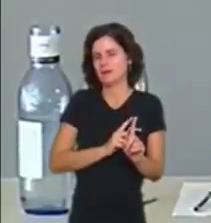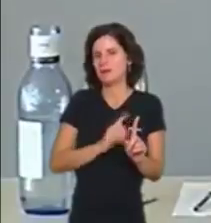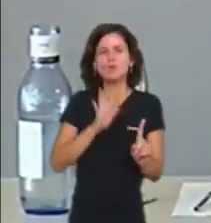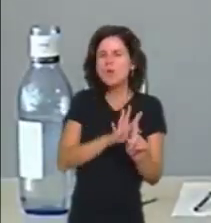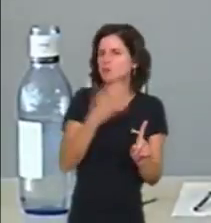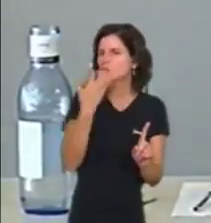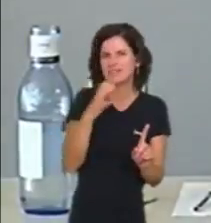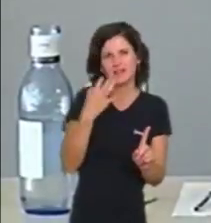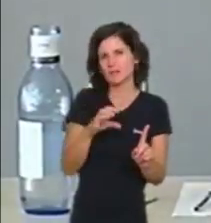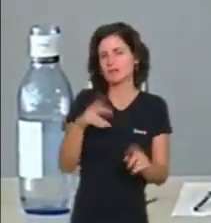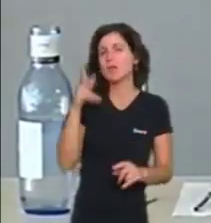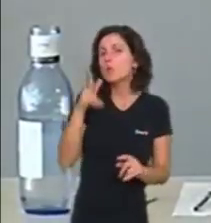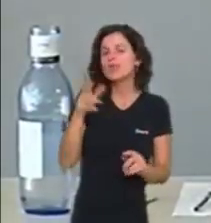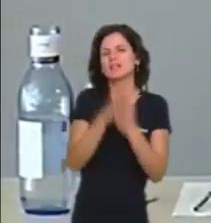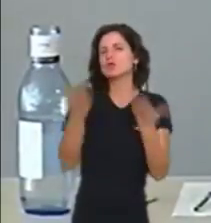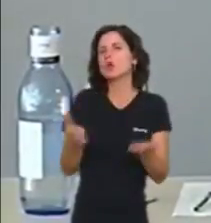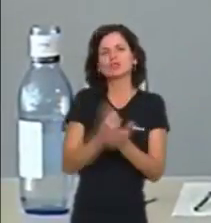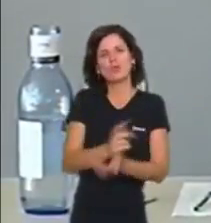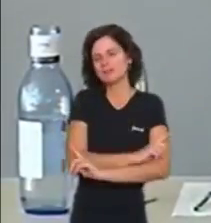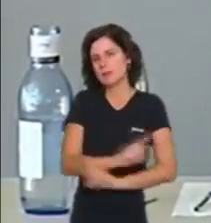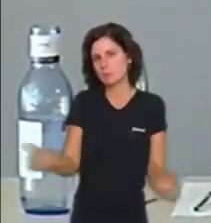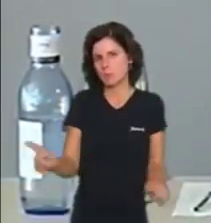cobertura dels drets constitucionals.